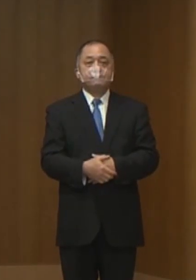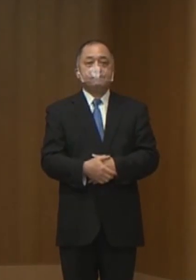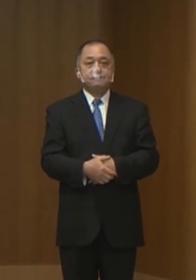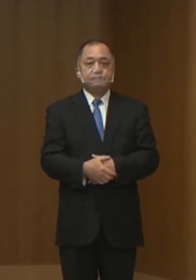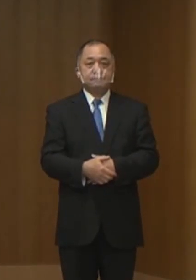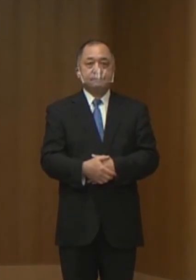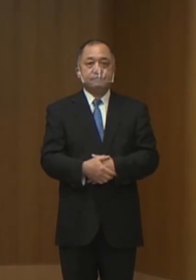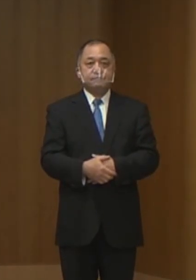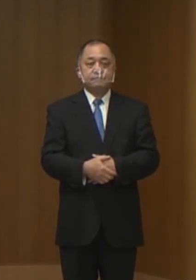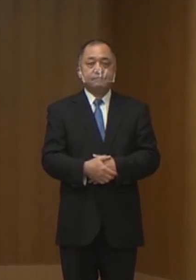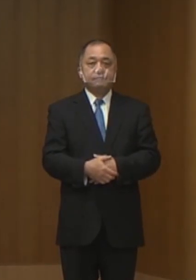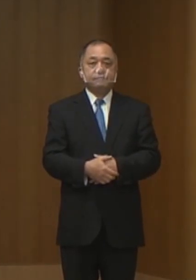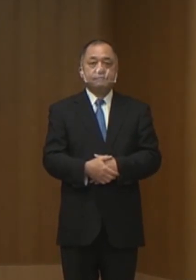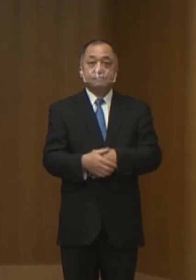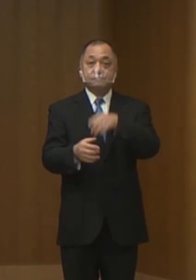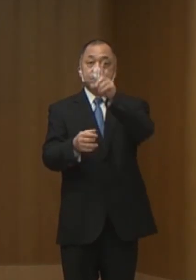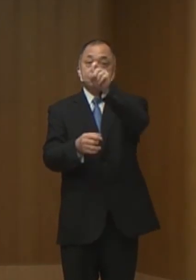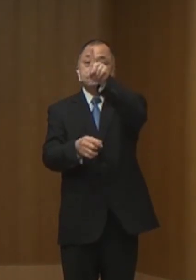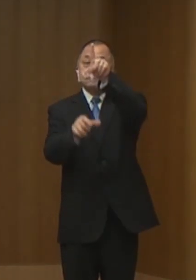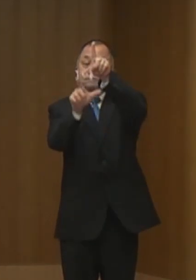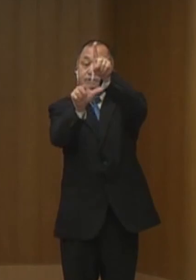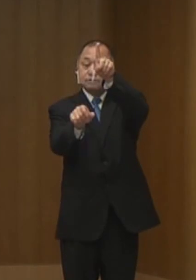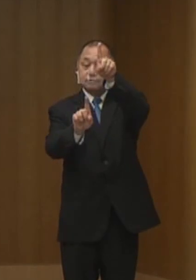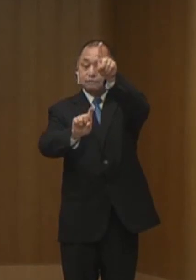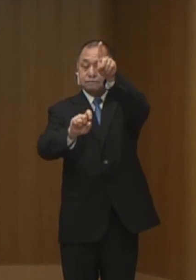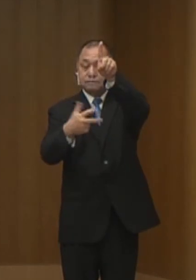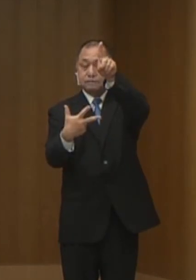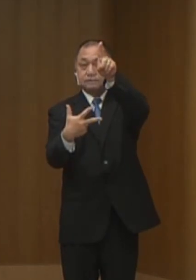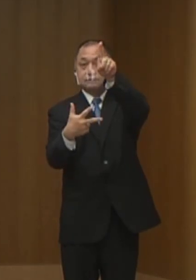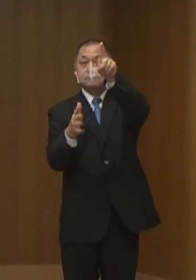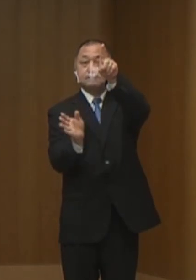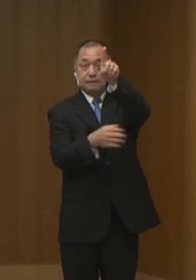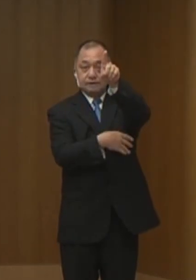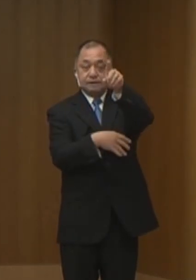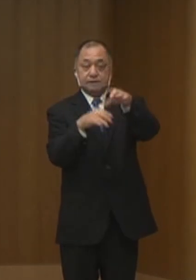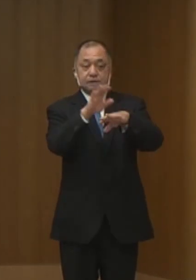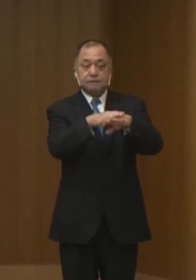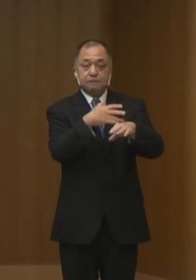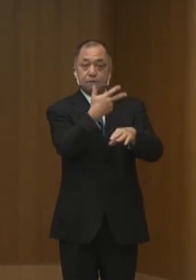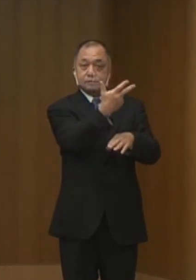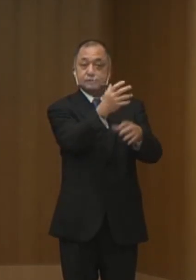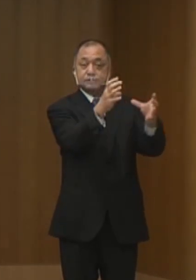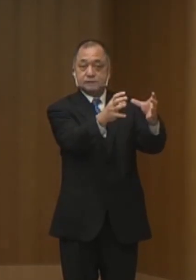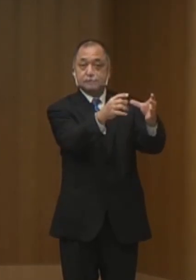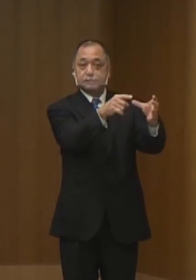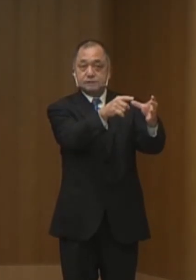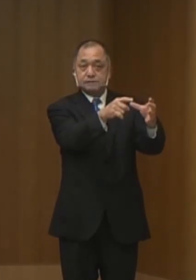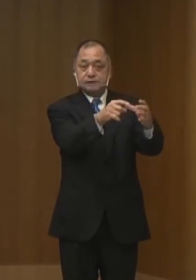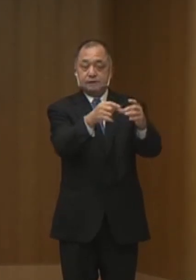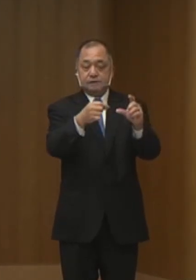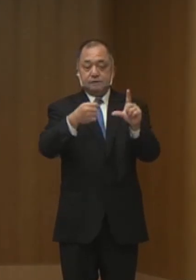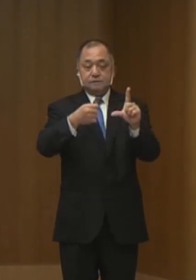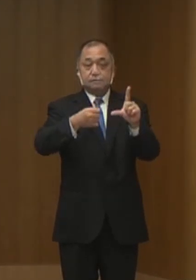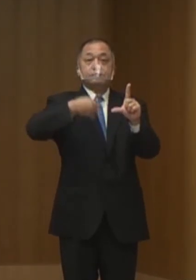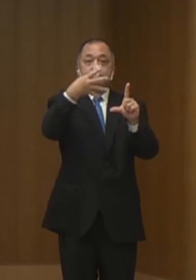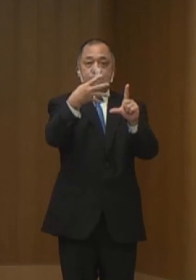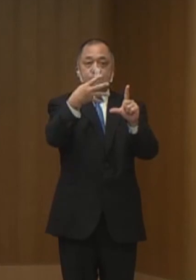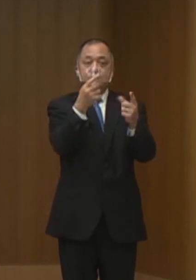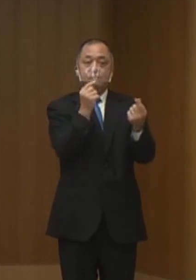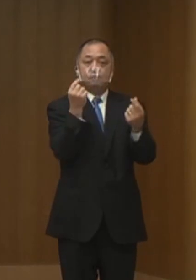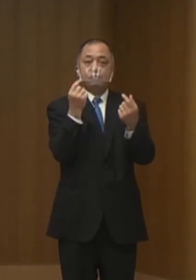まずですね、11月の17日から札幌市を対象にステージ4相当の措